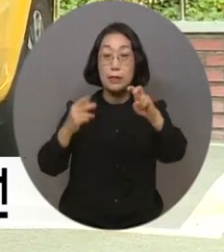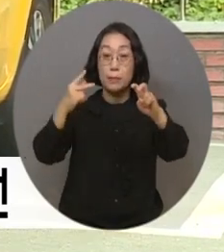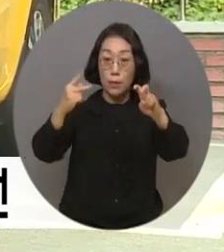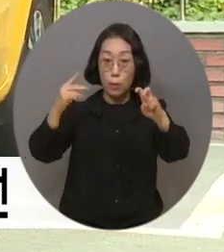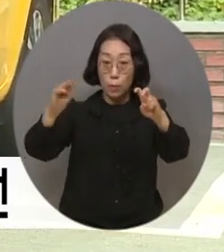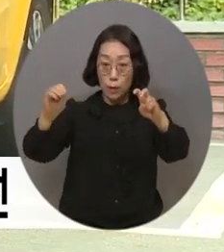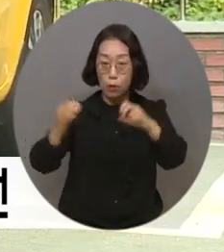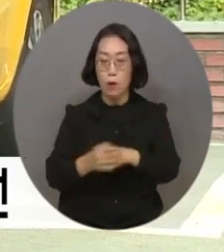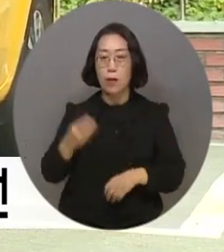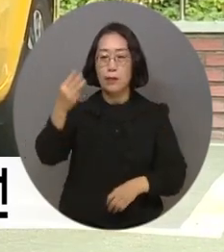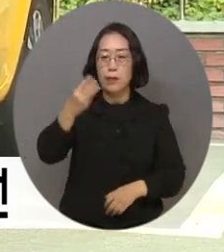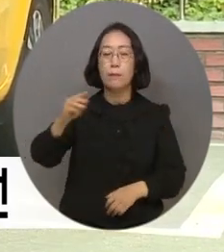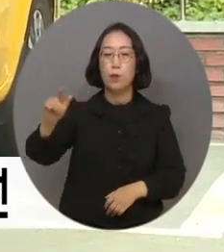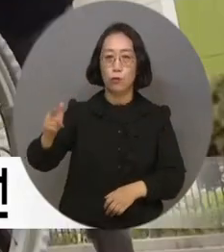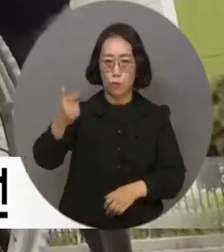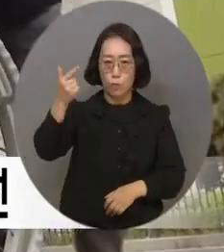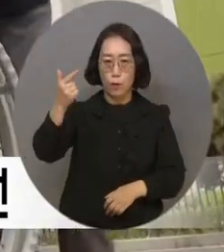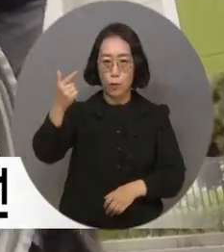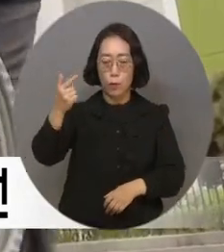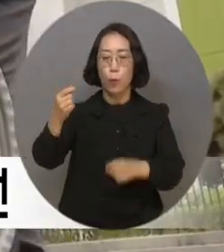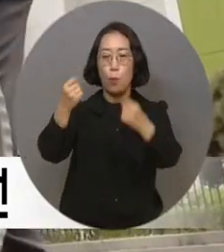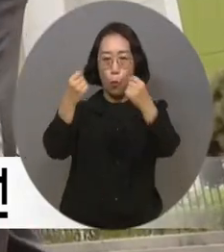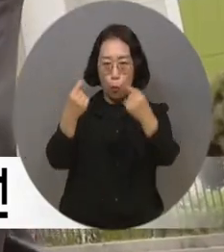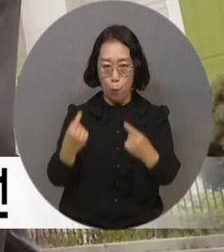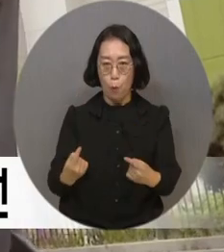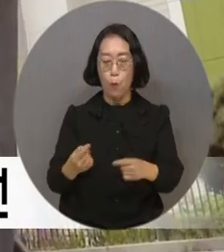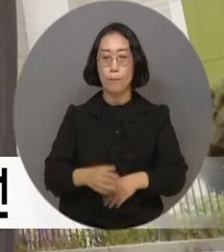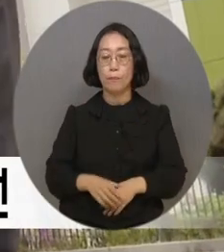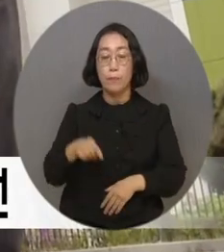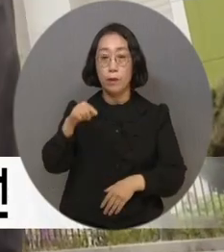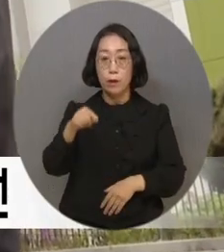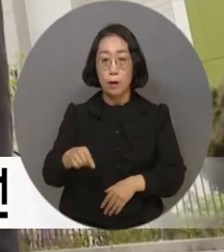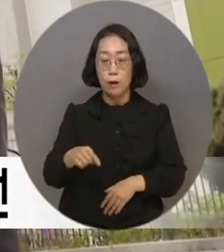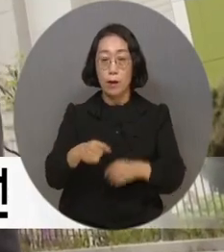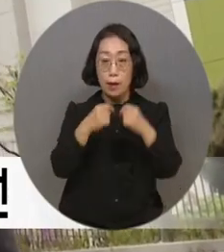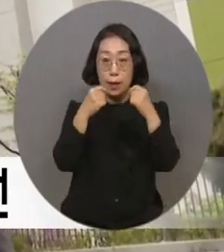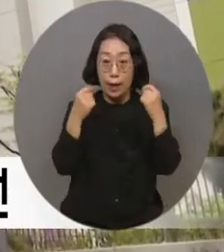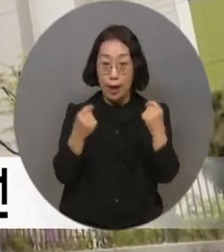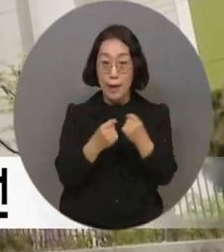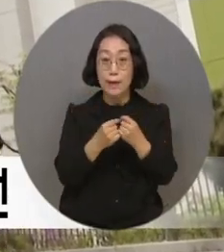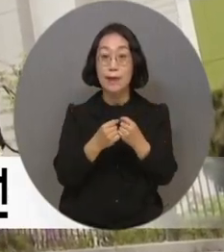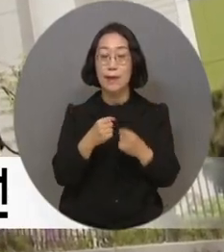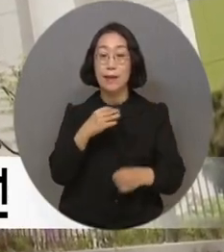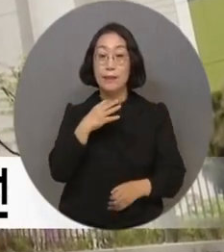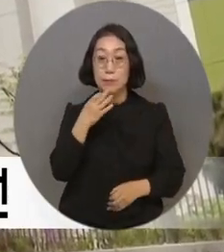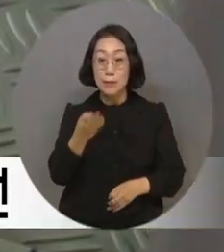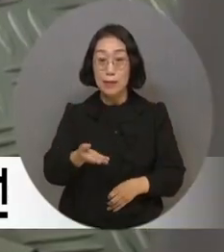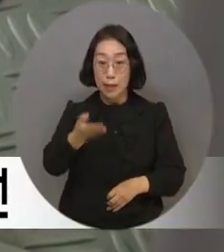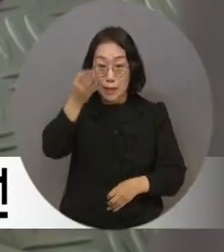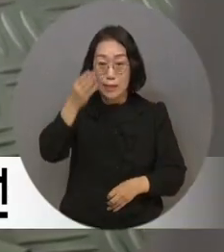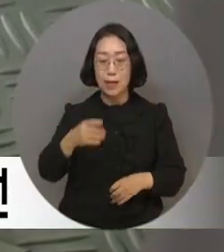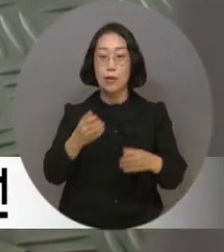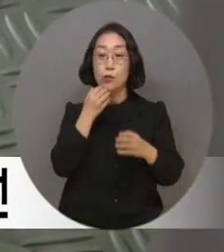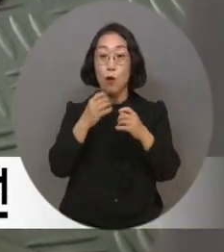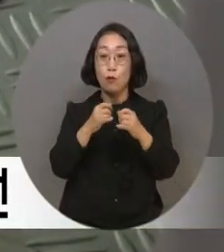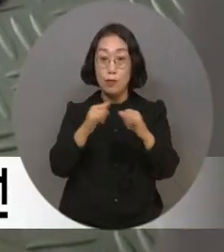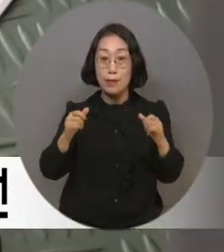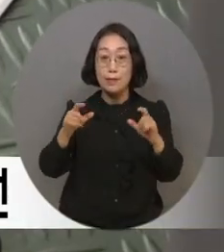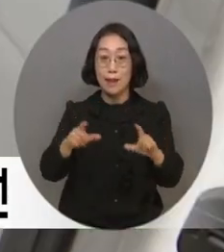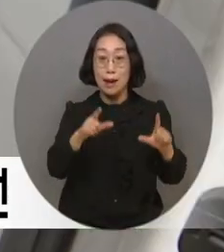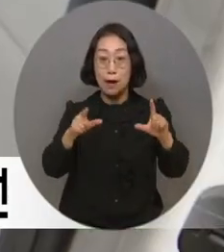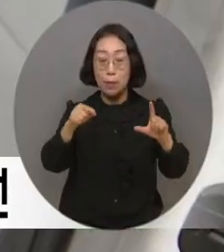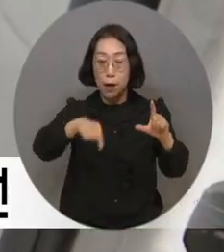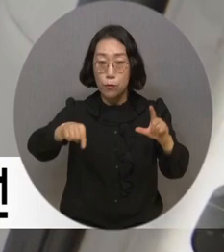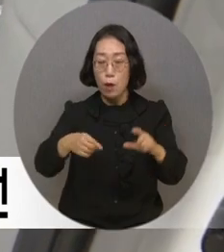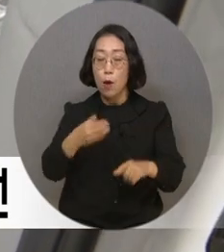20km까지 3,600원입니다. 이용 대상도 별도 가입한 14세 이상 서울 시민에서 장애인 콜택시와